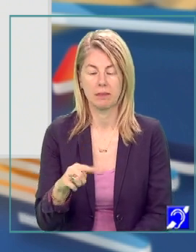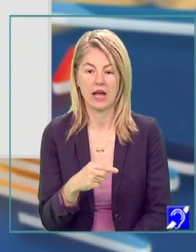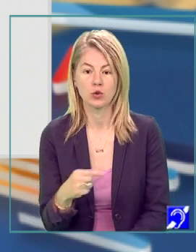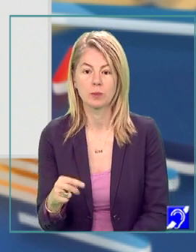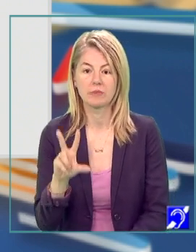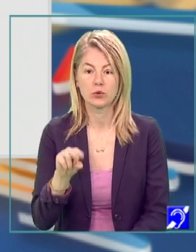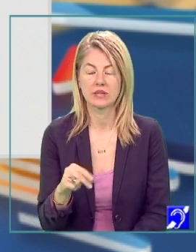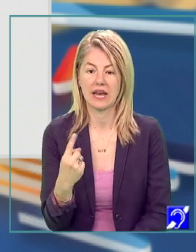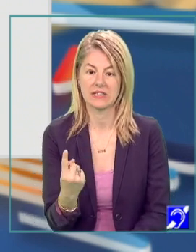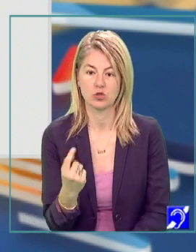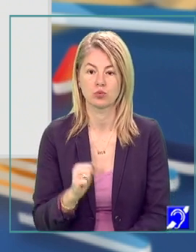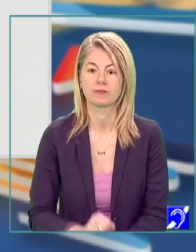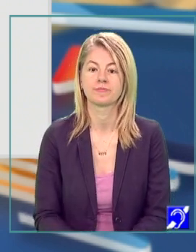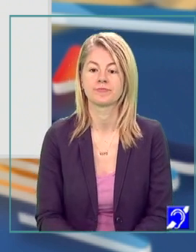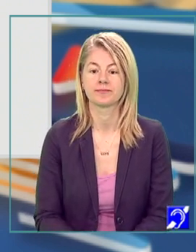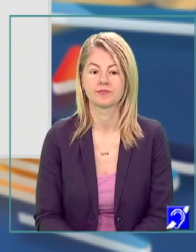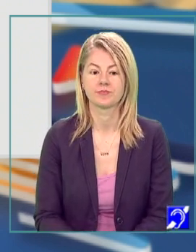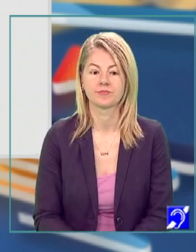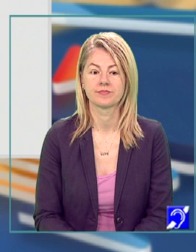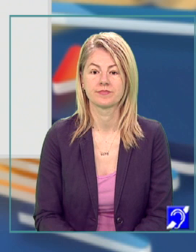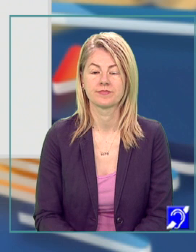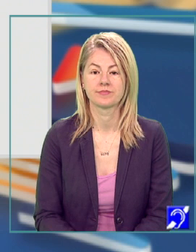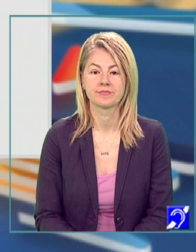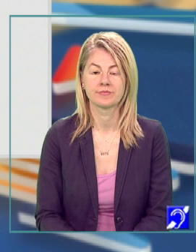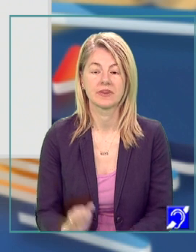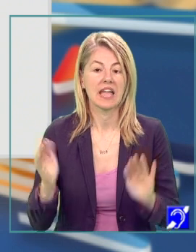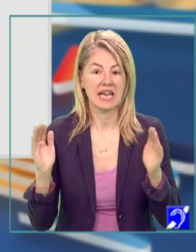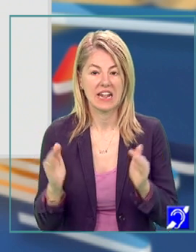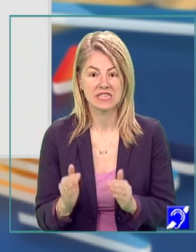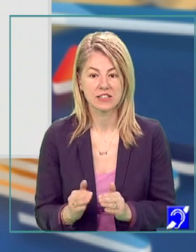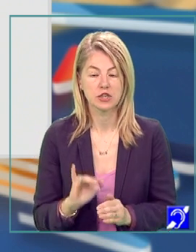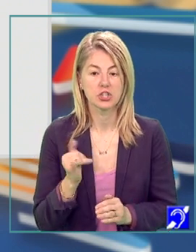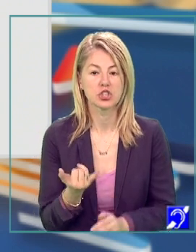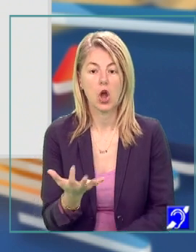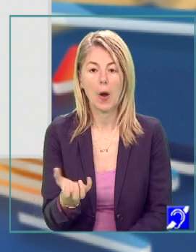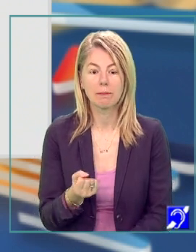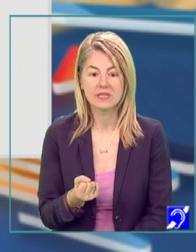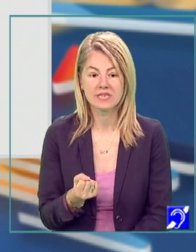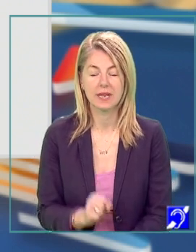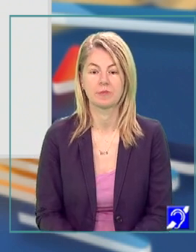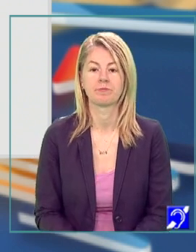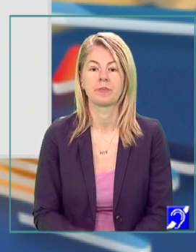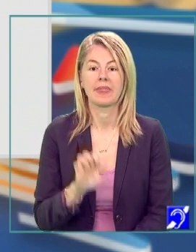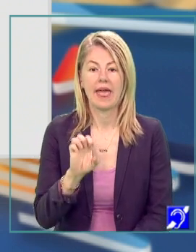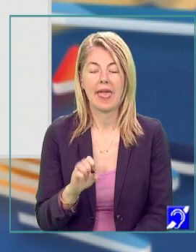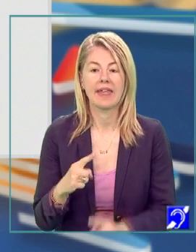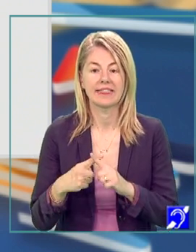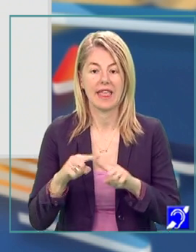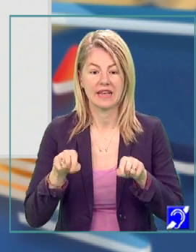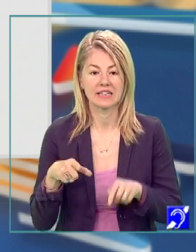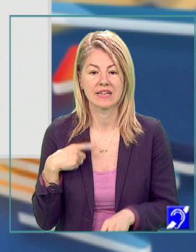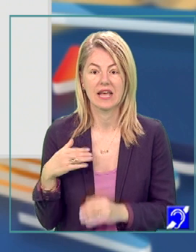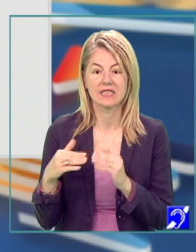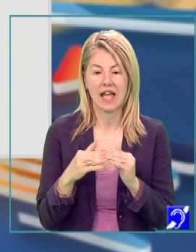plus 4 minus 31. Restrângem și o să obținem e de x